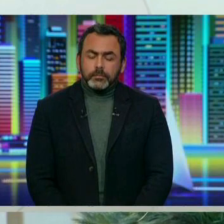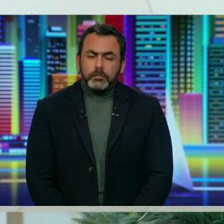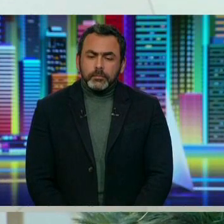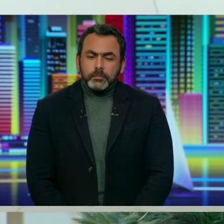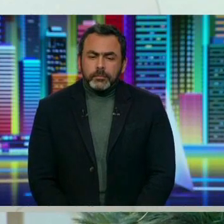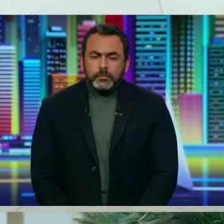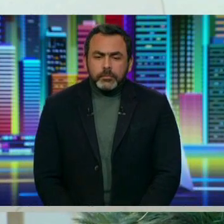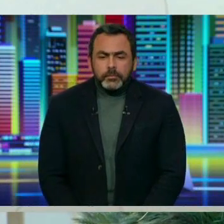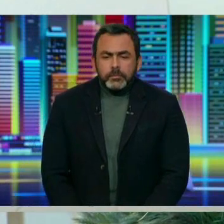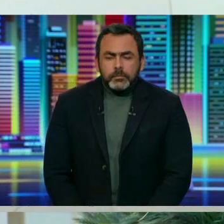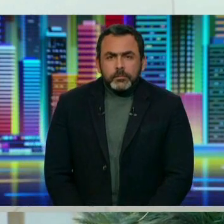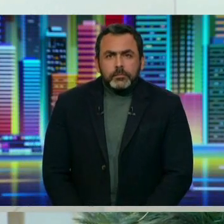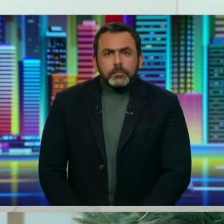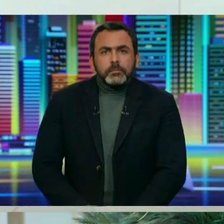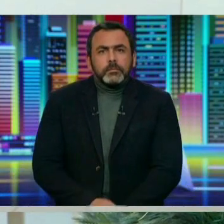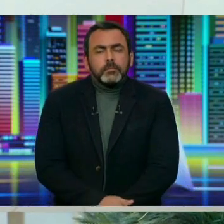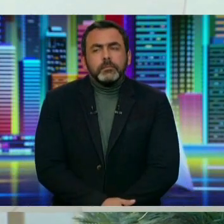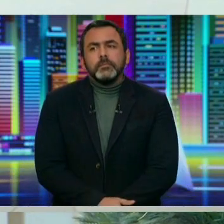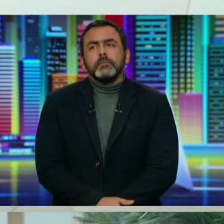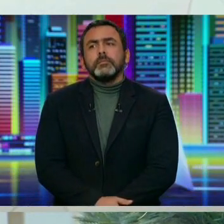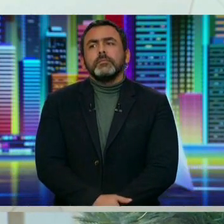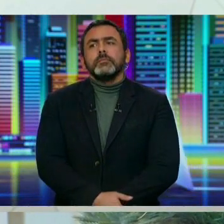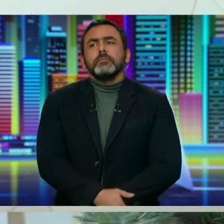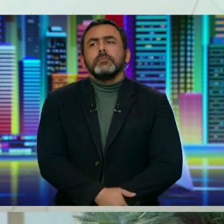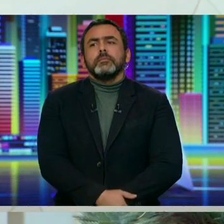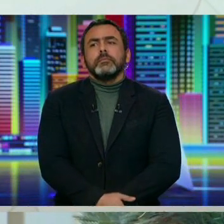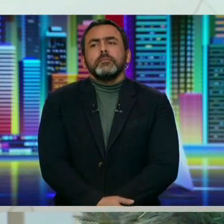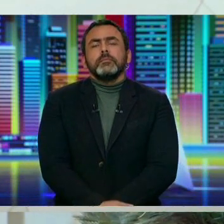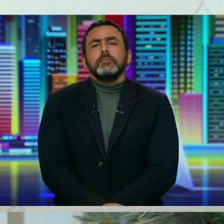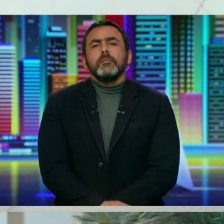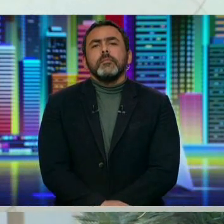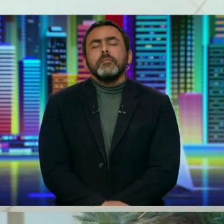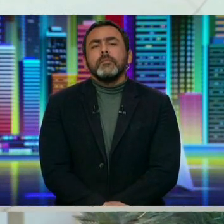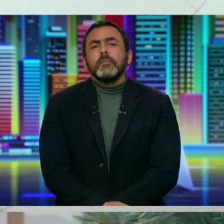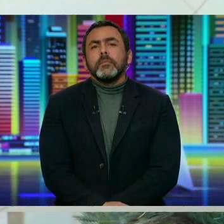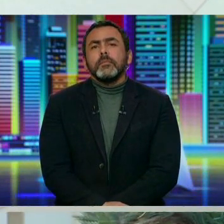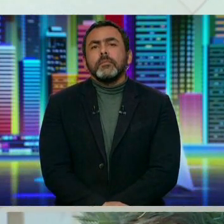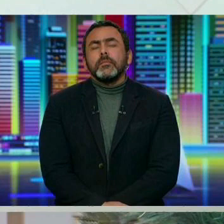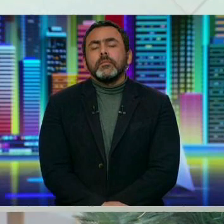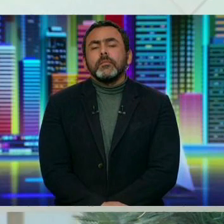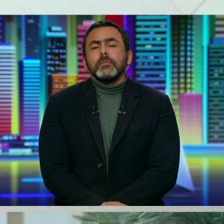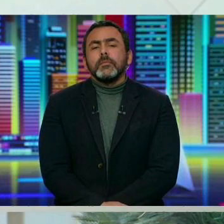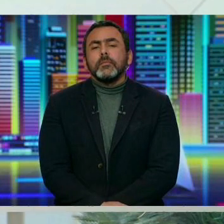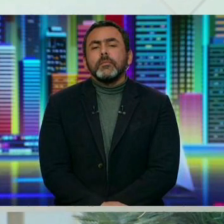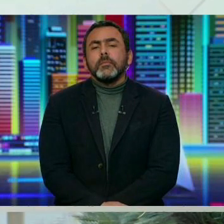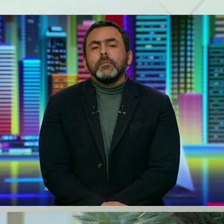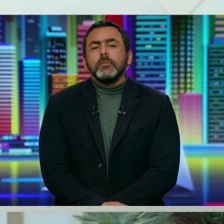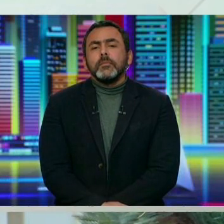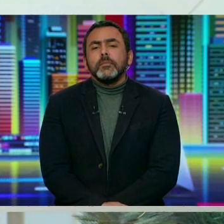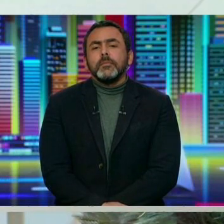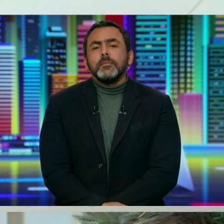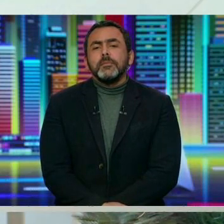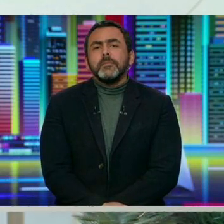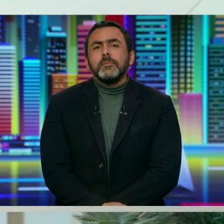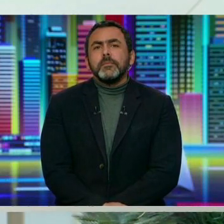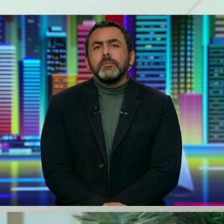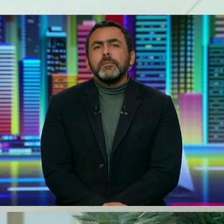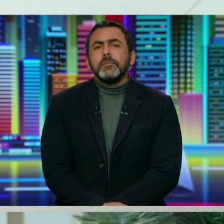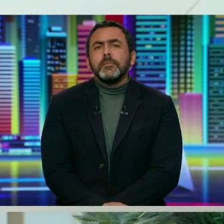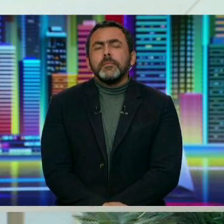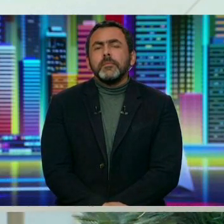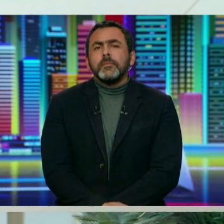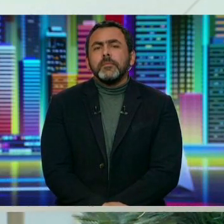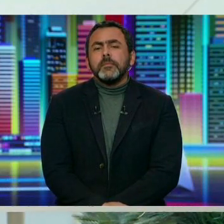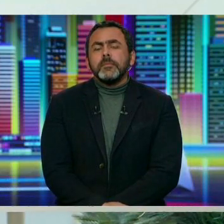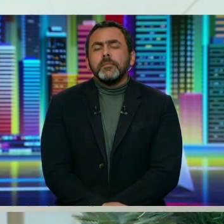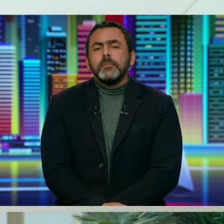وفق جدول زمني لمسألة سد النهضة حتى لا يكون هناك غبن